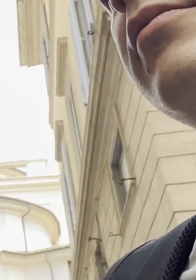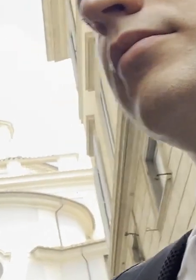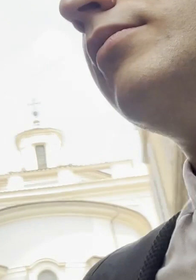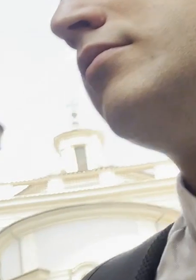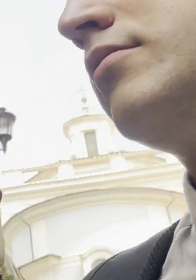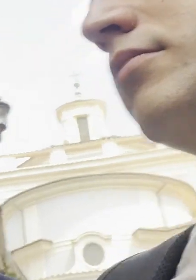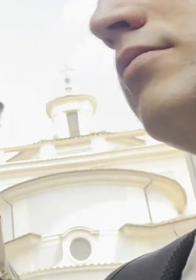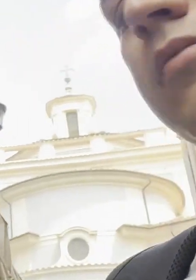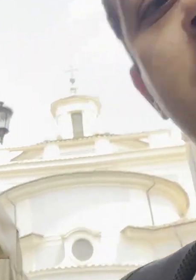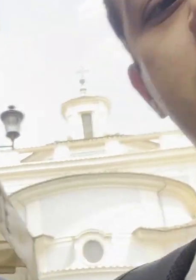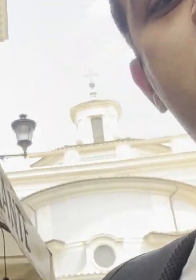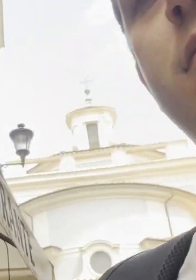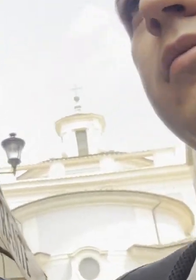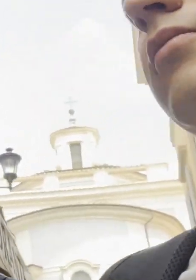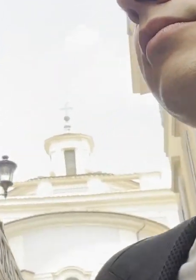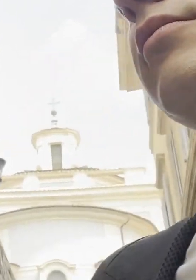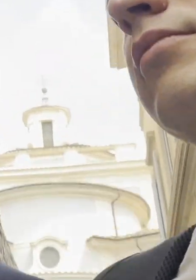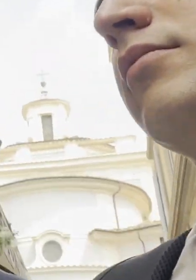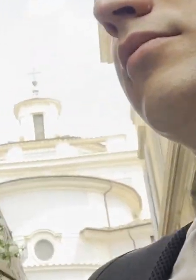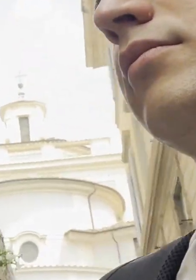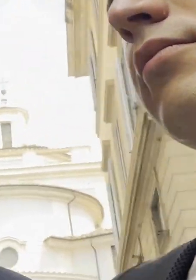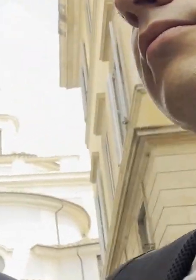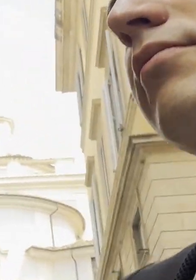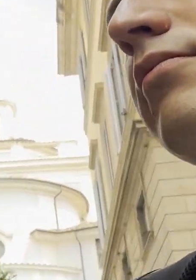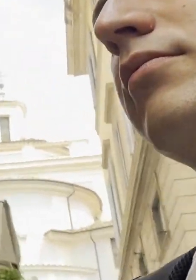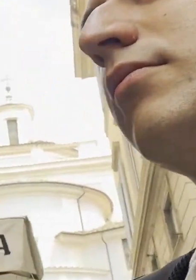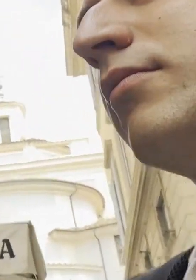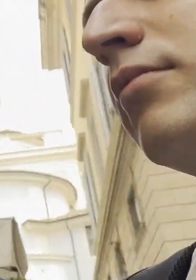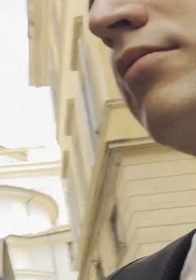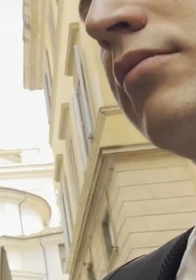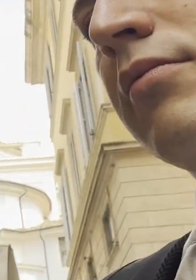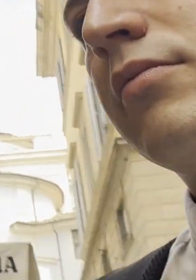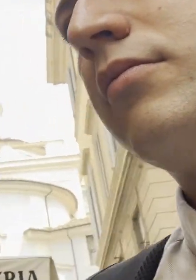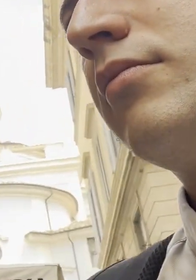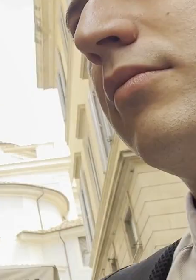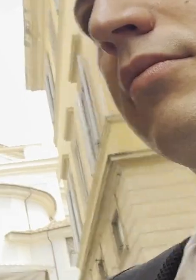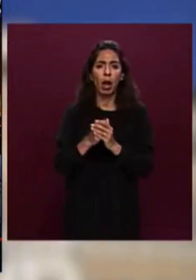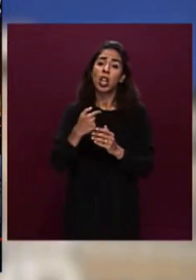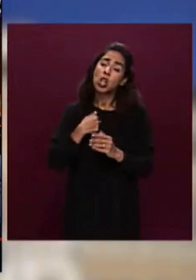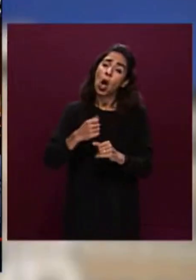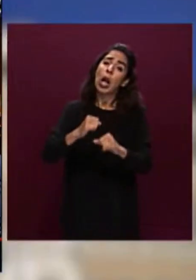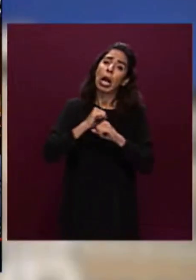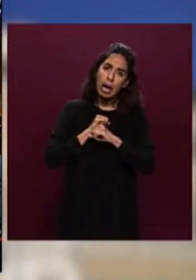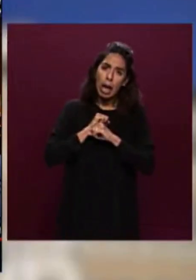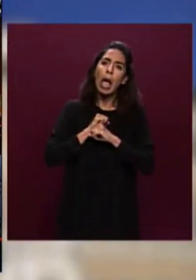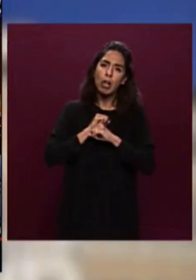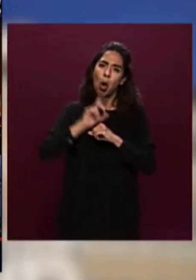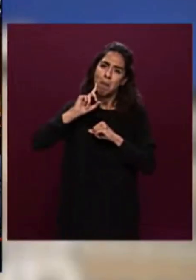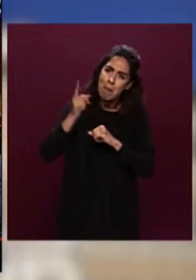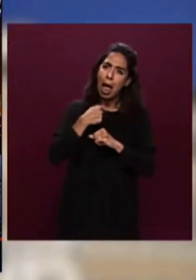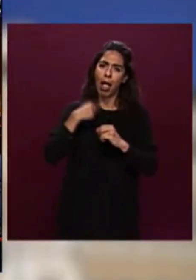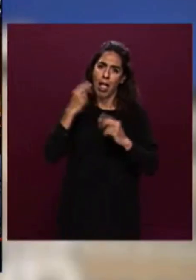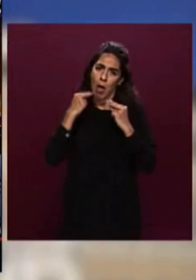del Consiglio come se vivessi costantemente su un social network provando a fare slogan per prendere like. Io penso che noi